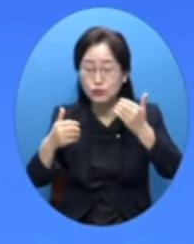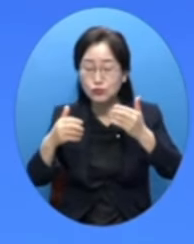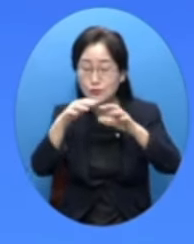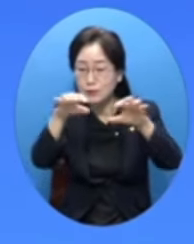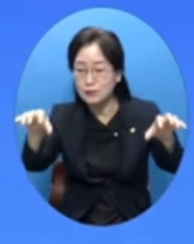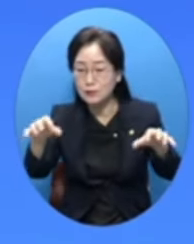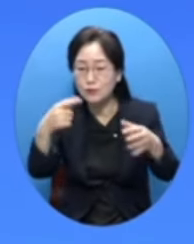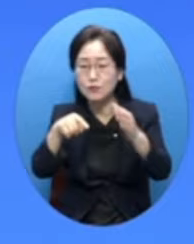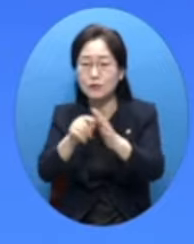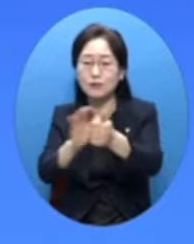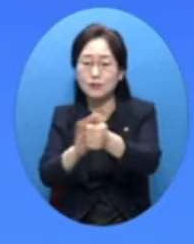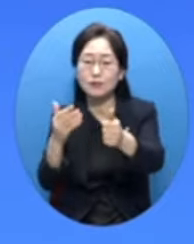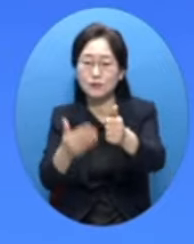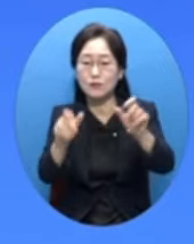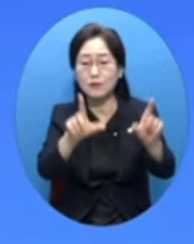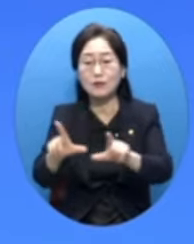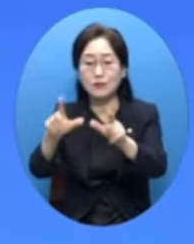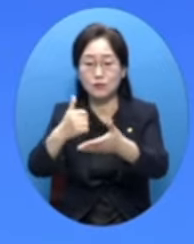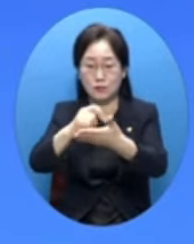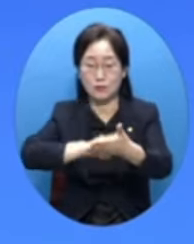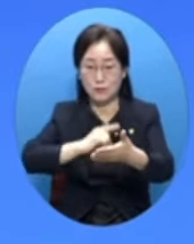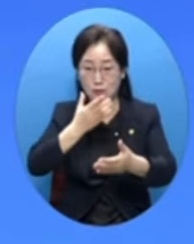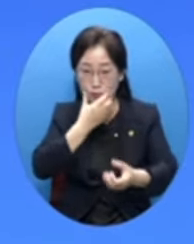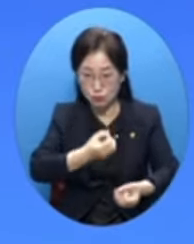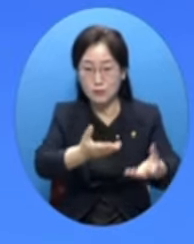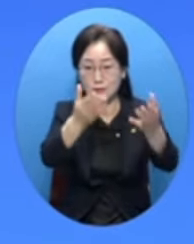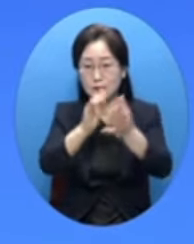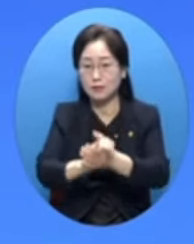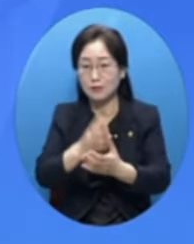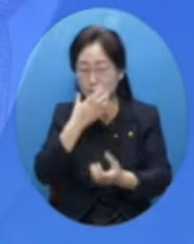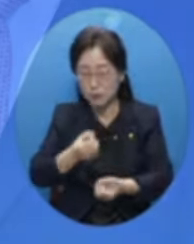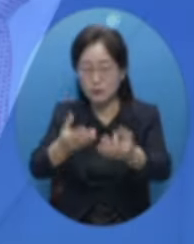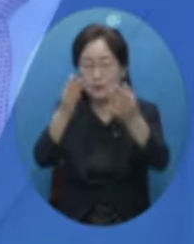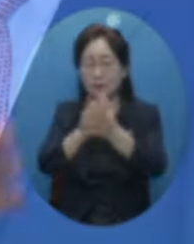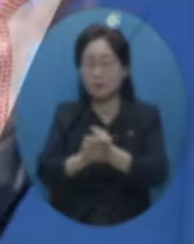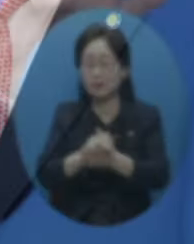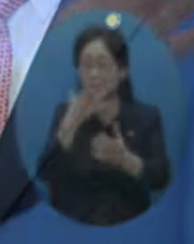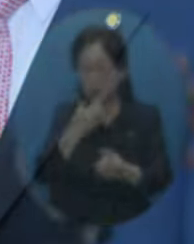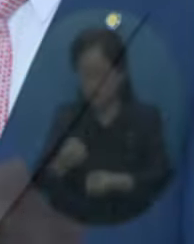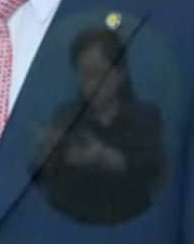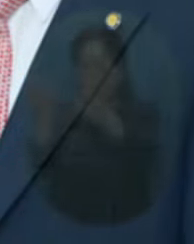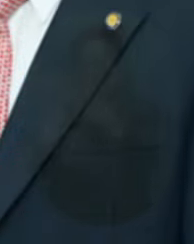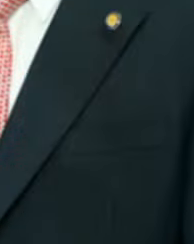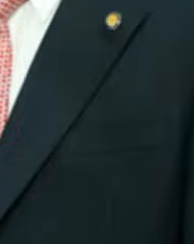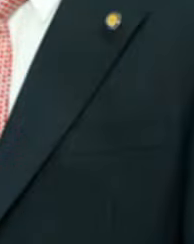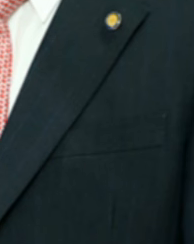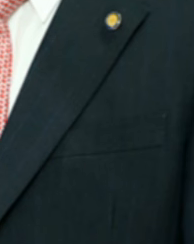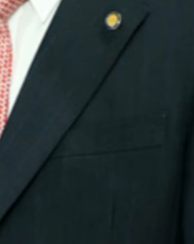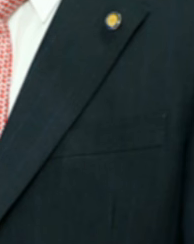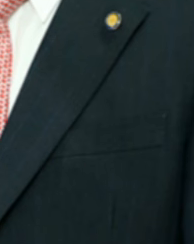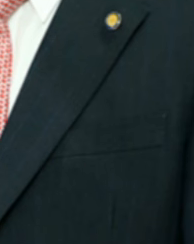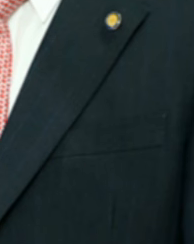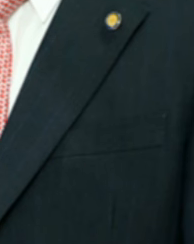섬기며 삶을 살아가는 여러분 모두 되시기를 주님으로 축원합니다. 축원합니다. 축원합니다.